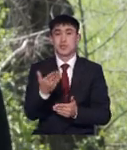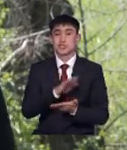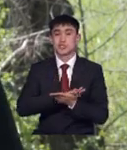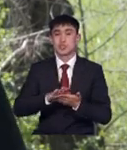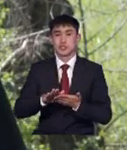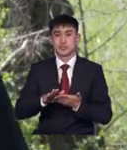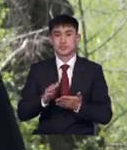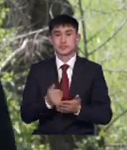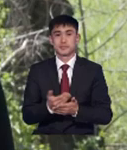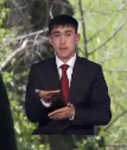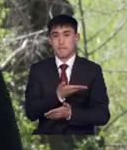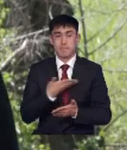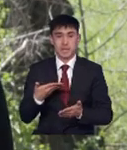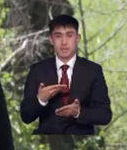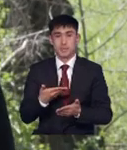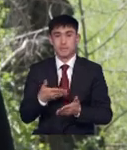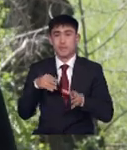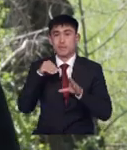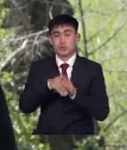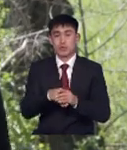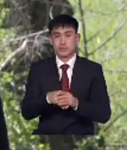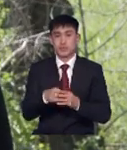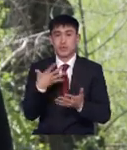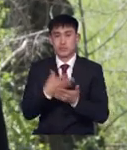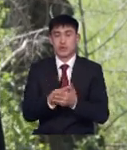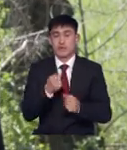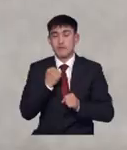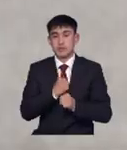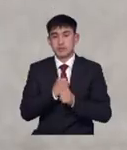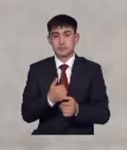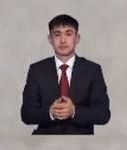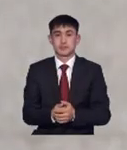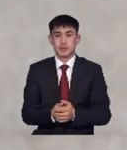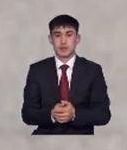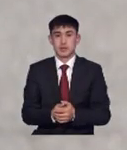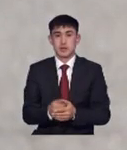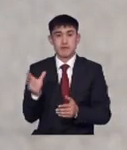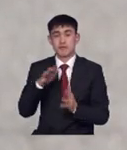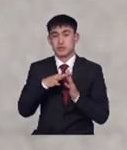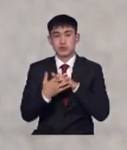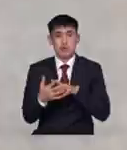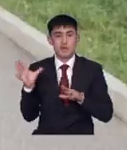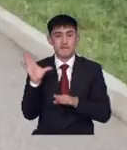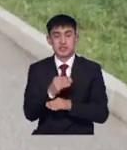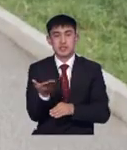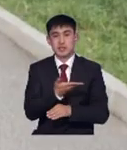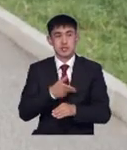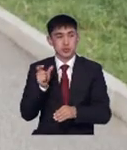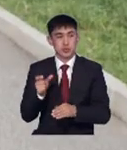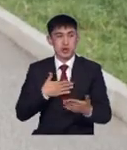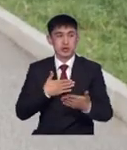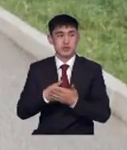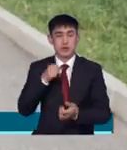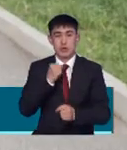чистым, мы для этого вносим все свой непосредственный вклад. Во всех селах, везде наши люди